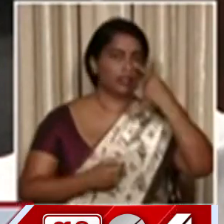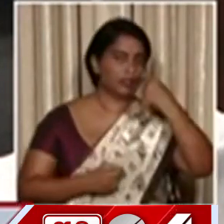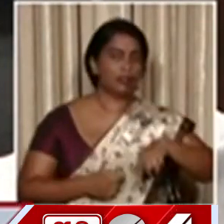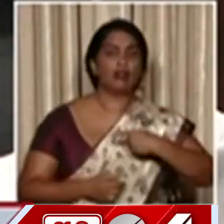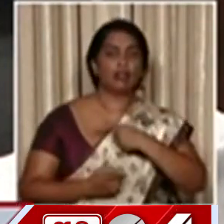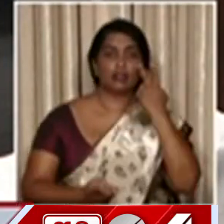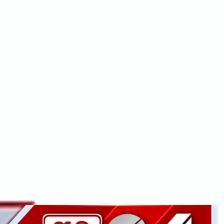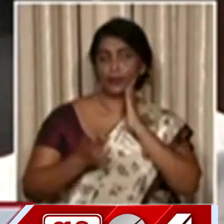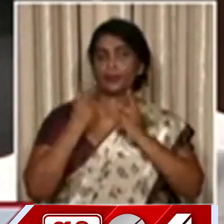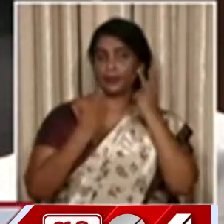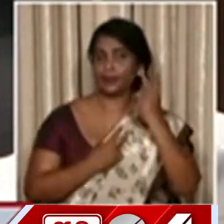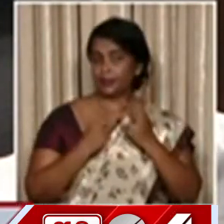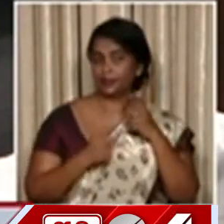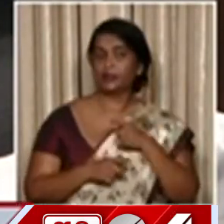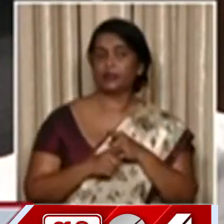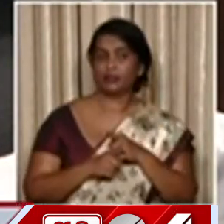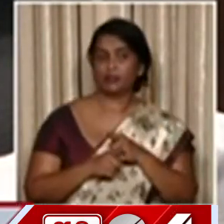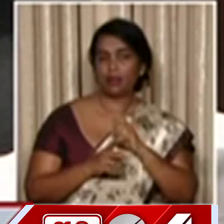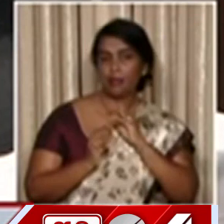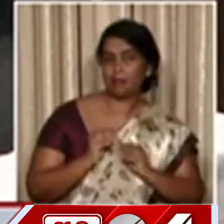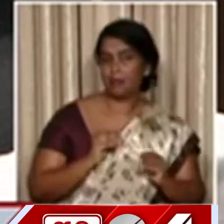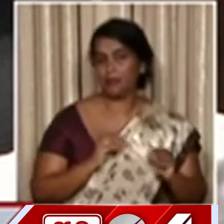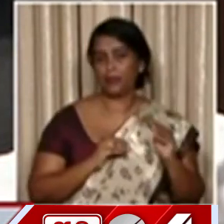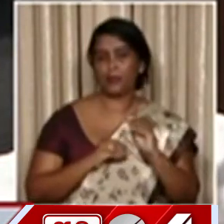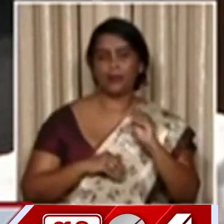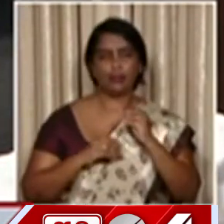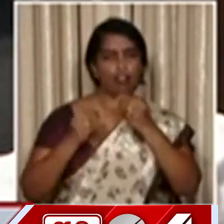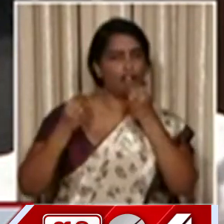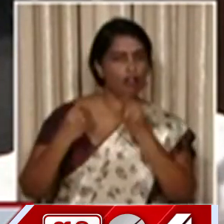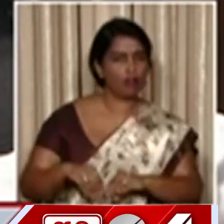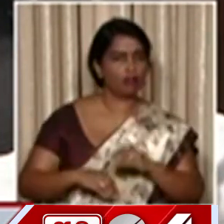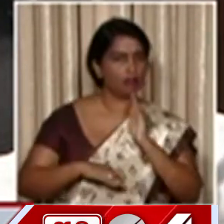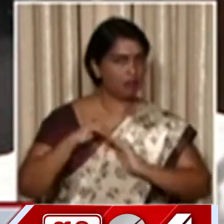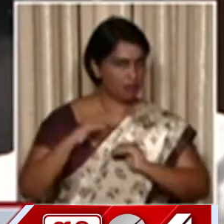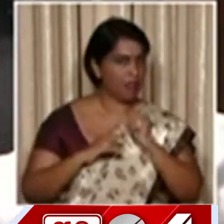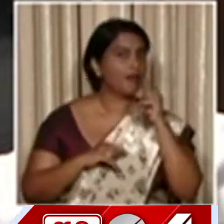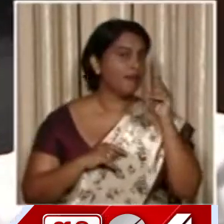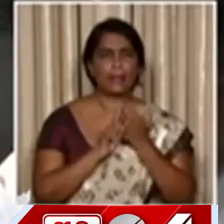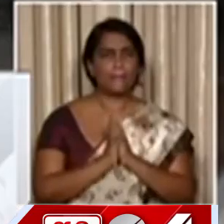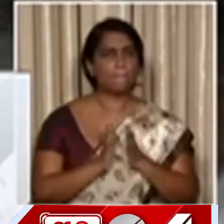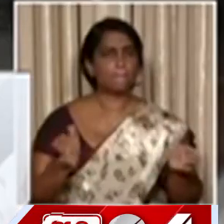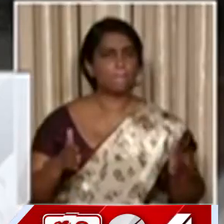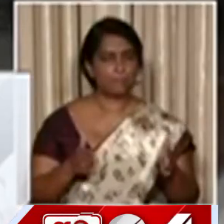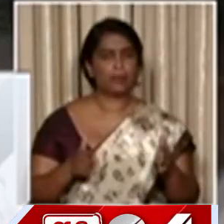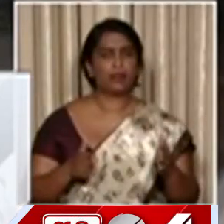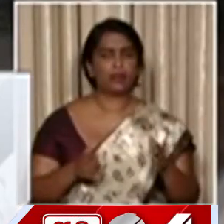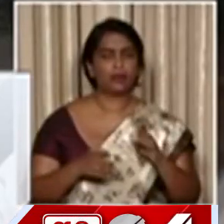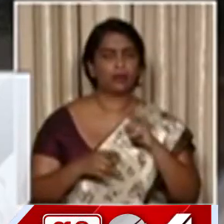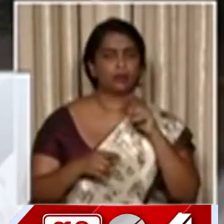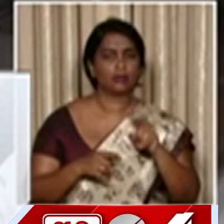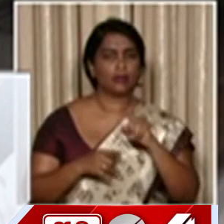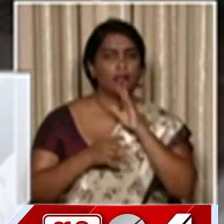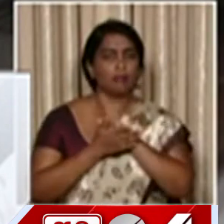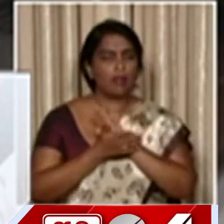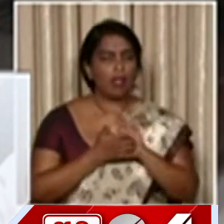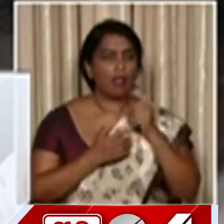සංචාර කර්මාන්තය මේ හරහා උපක්‍රමිකව කඩා දැමීමේ ව්‍යායාමයක් මෙතන තියෙනවා වෙන්න පුළුවන් මන්ත්‍රීතුමා ඔබතුමාගේ ප්‍රශ්නේ වුණා